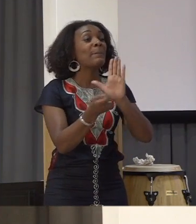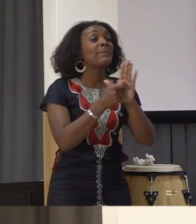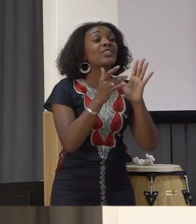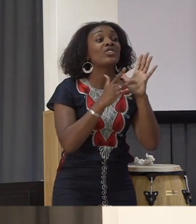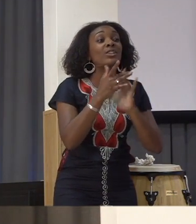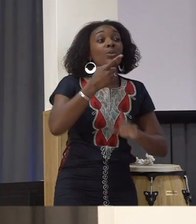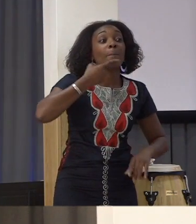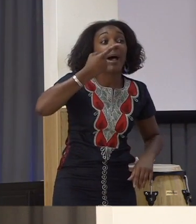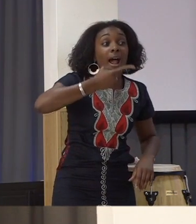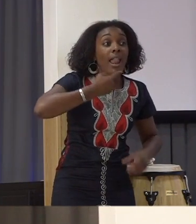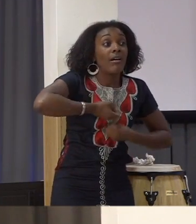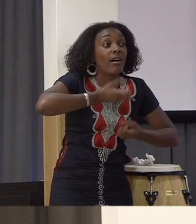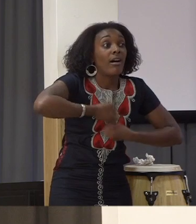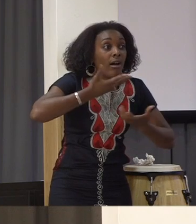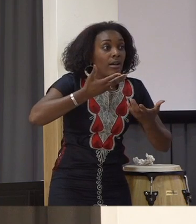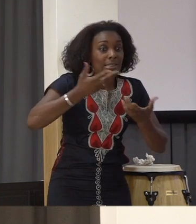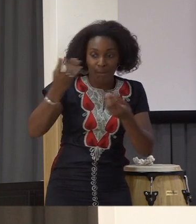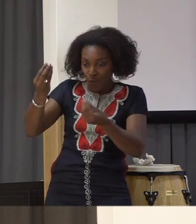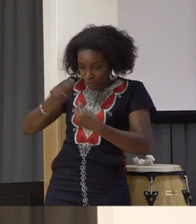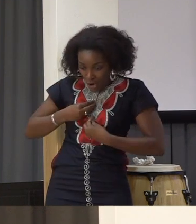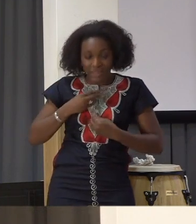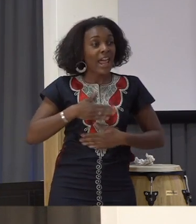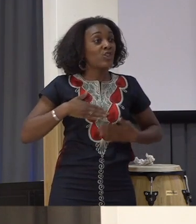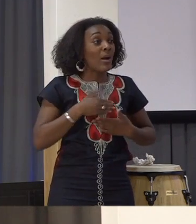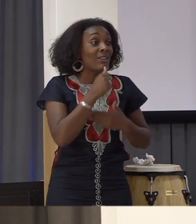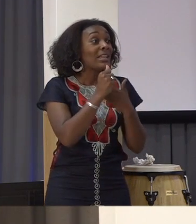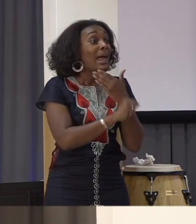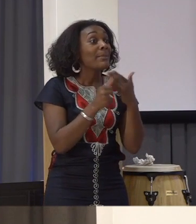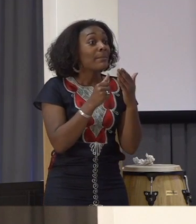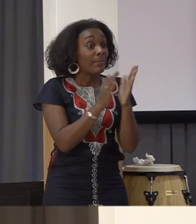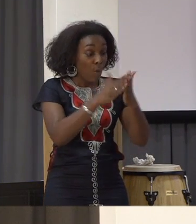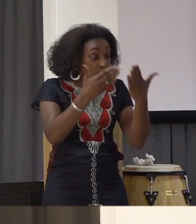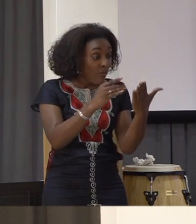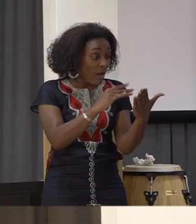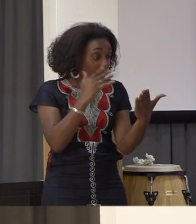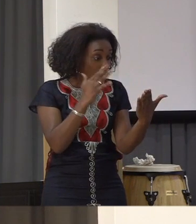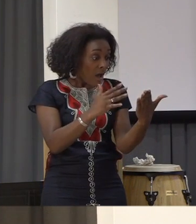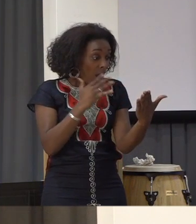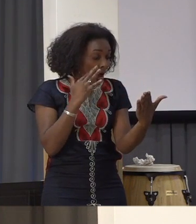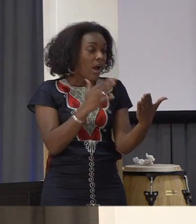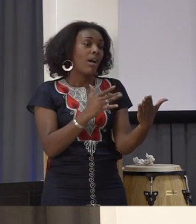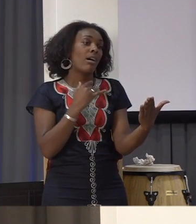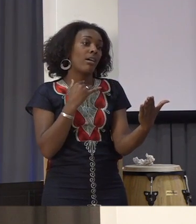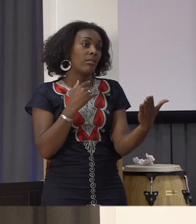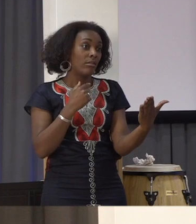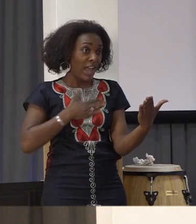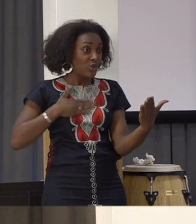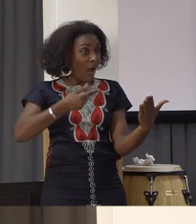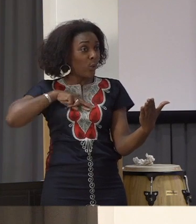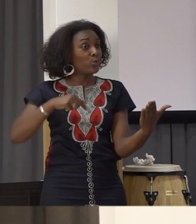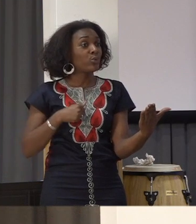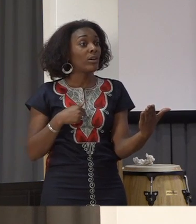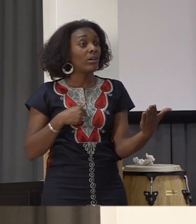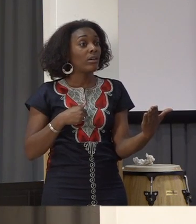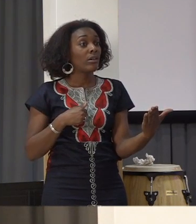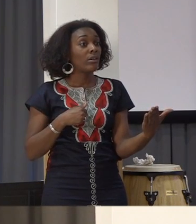cela te communique sa joie. Jésus te donne sa joie en te parlant. Tu